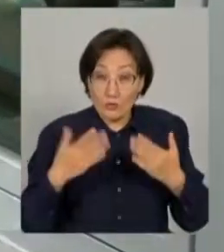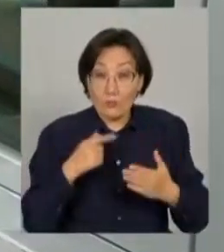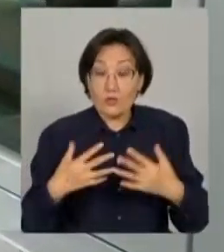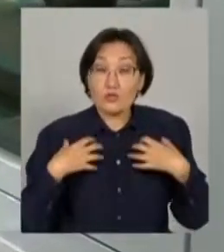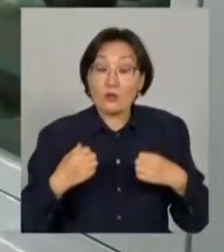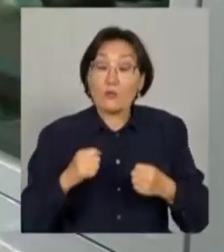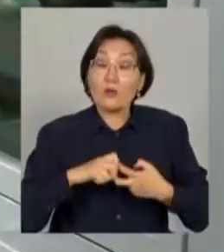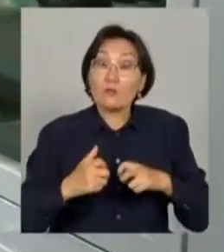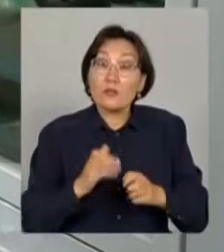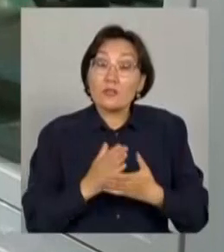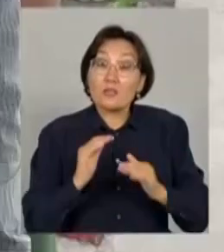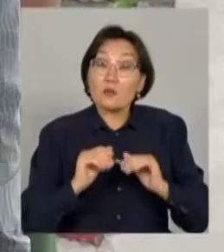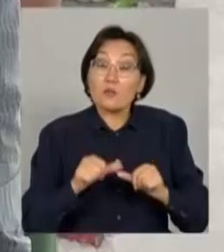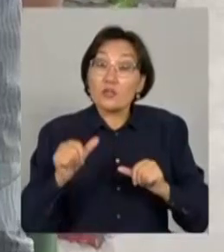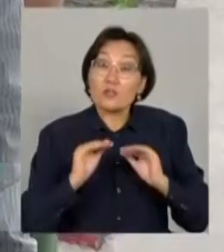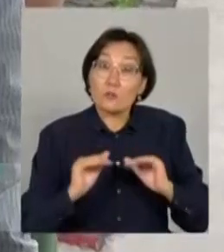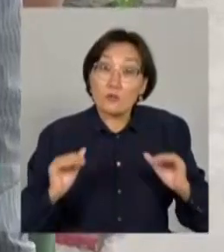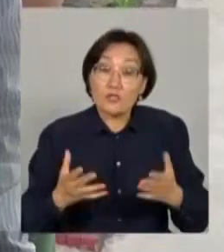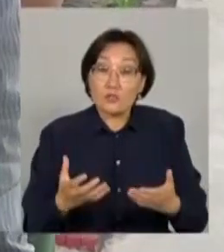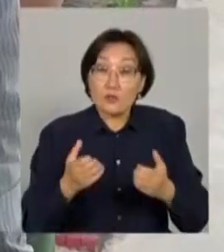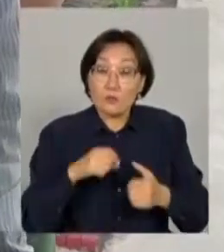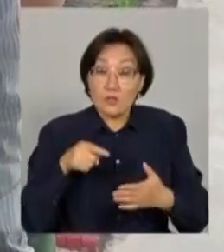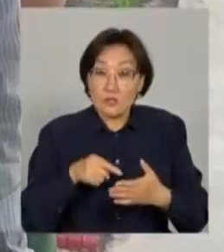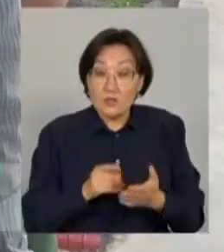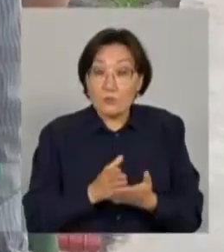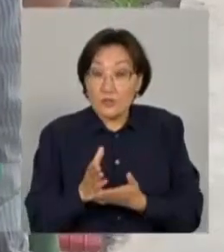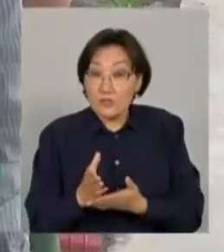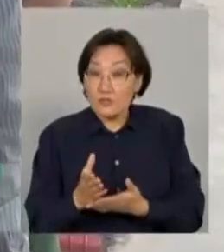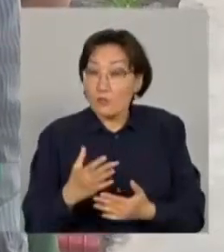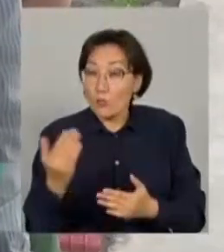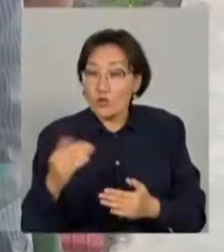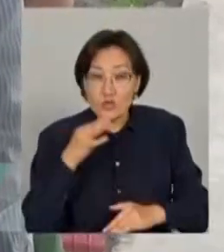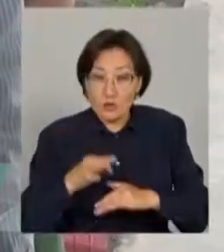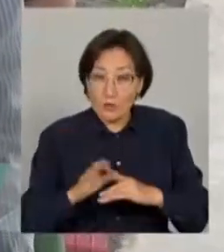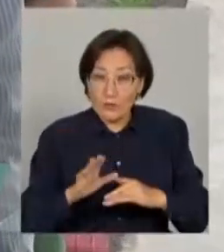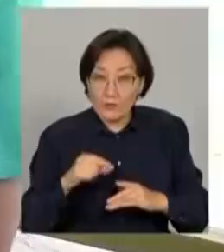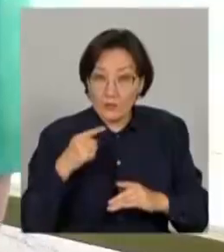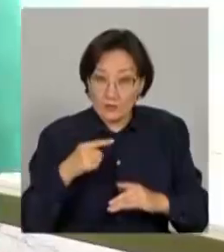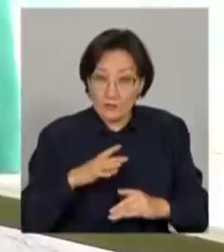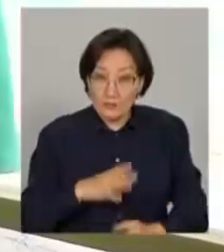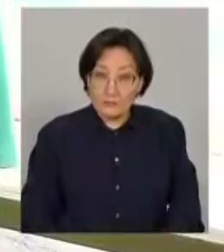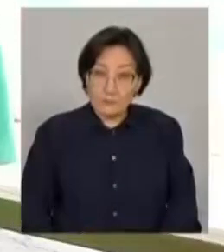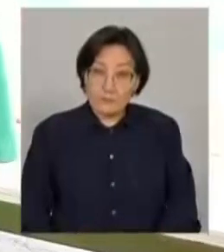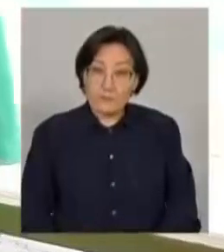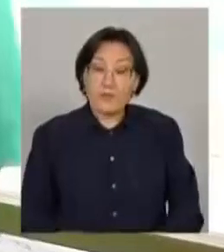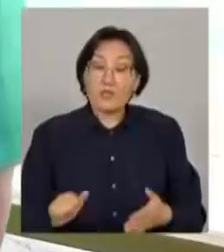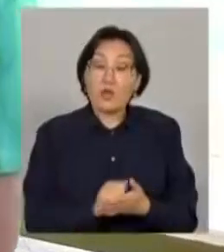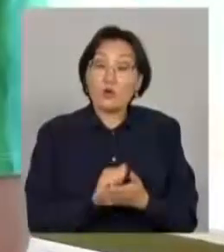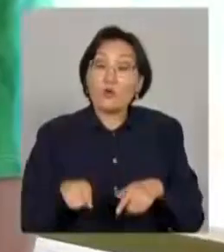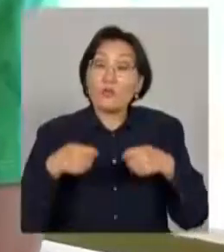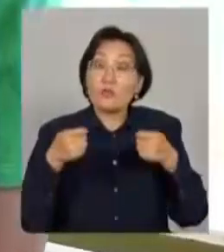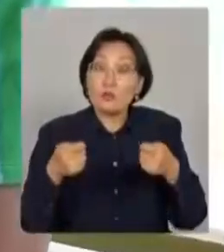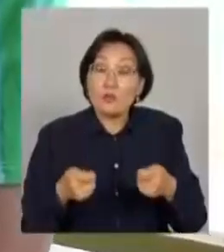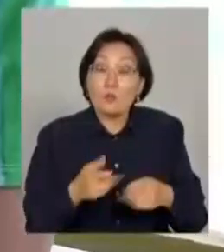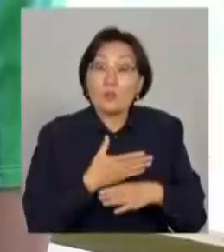денсаулығының мүкістігі бар ерекше балаларды қабылдау мәселесі тікелей құзырында еместігін айтып сендірді. Документтерін өткізеді,